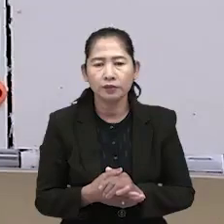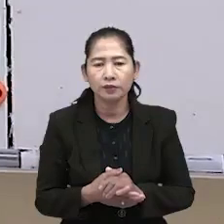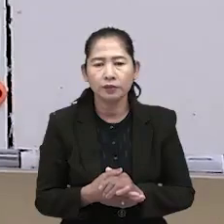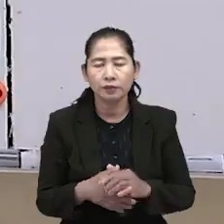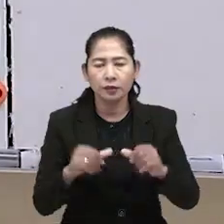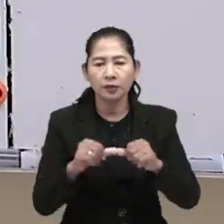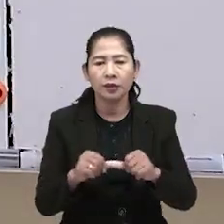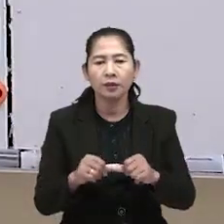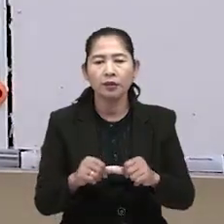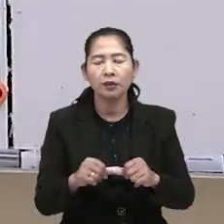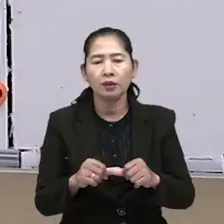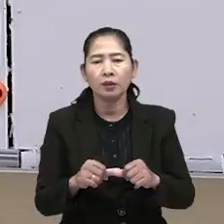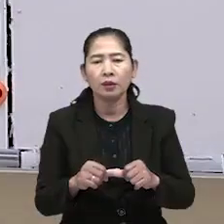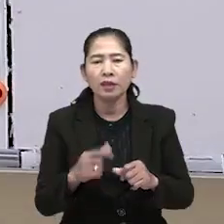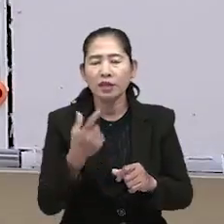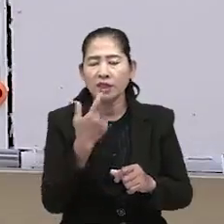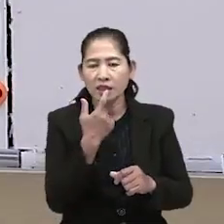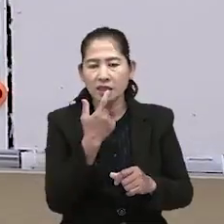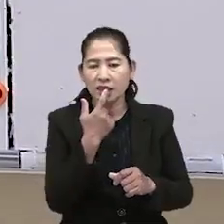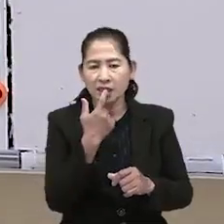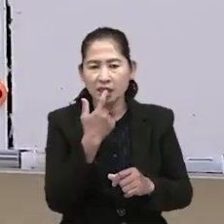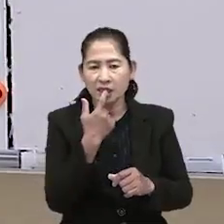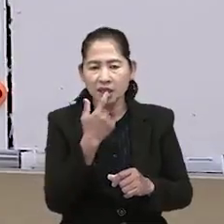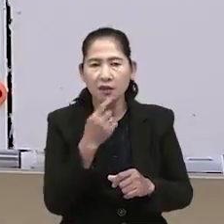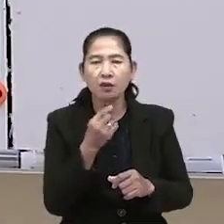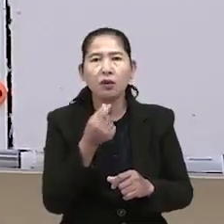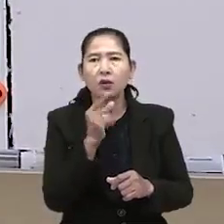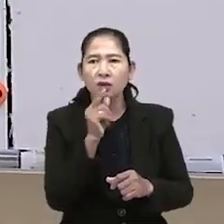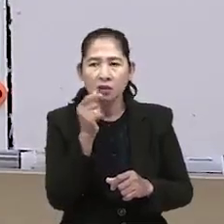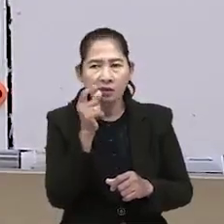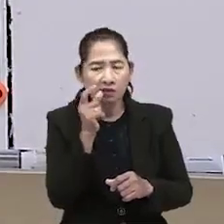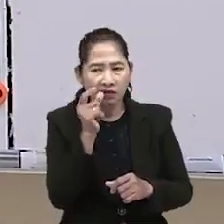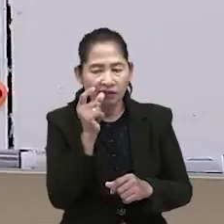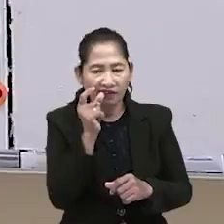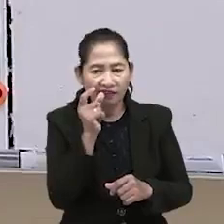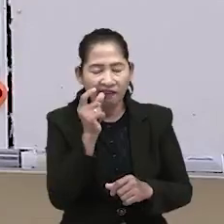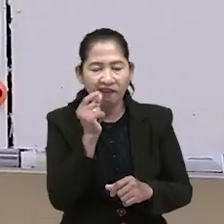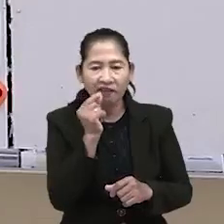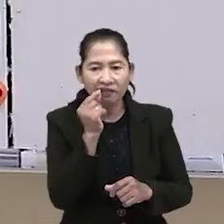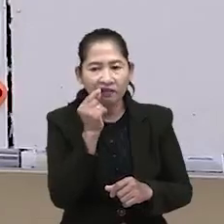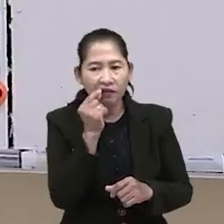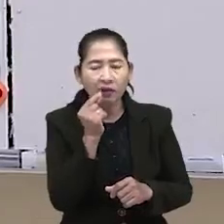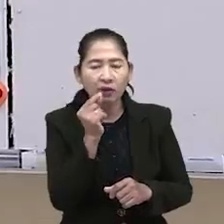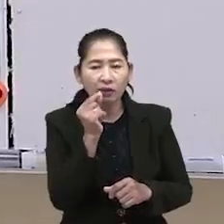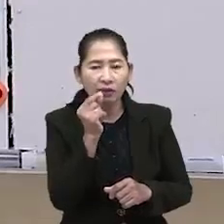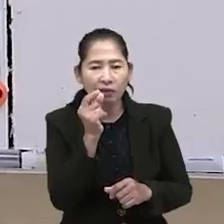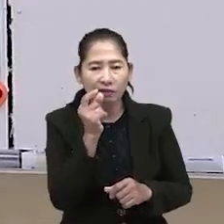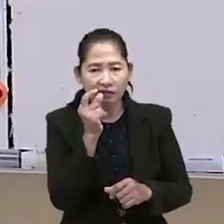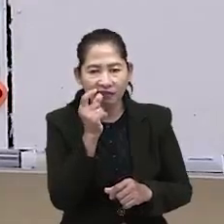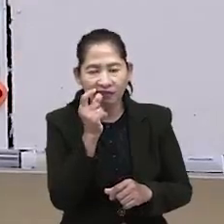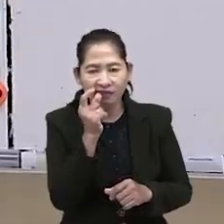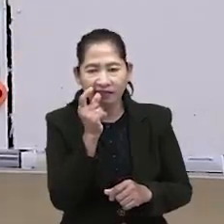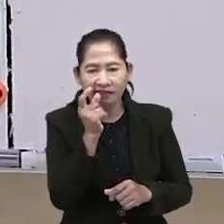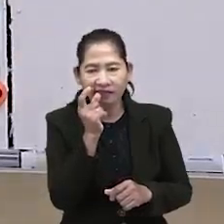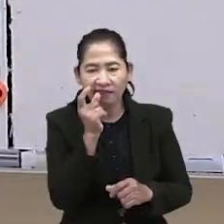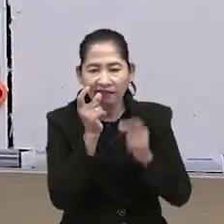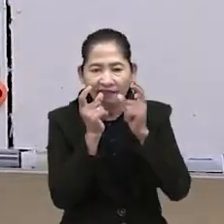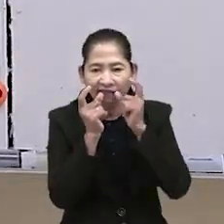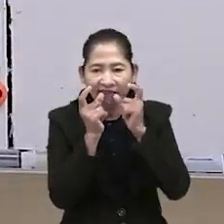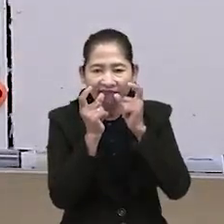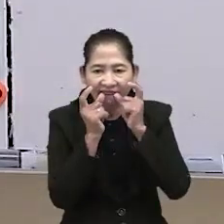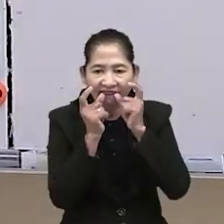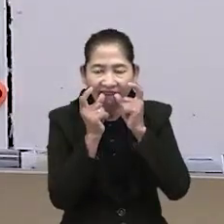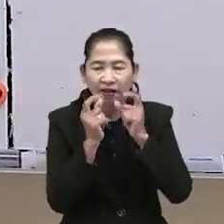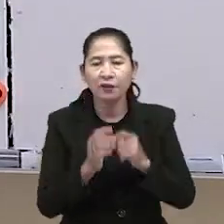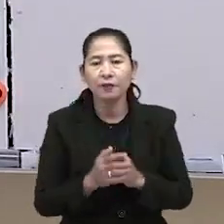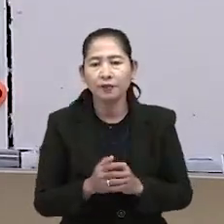បន្តទៀតកូនមានថ្មិញចាមានចង្កោមអីទៀតកូនទាំងអស់គ្នាកូនពាក្យខ្